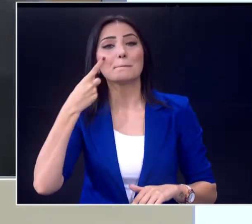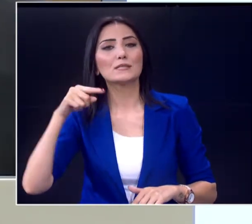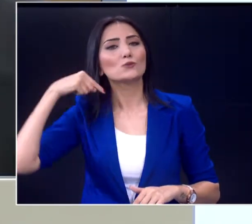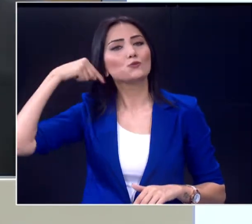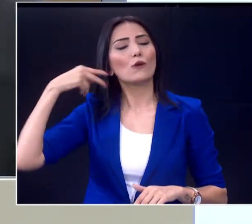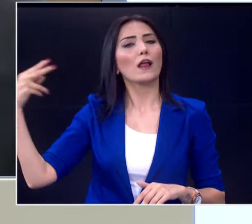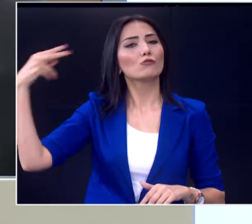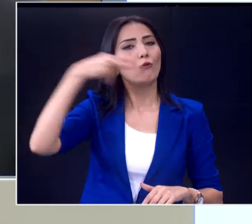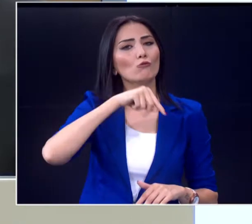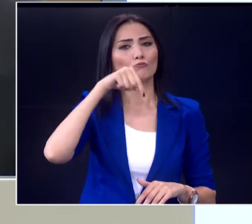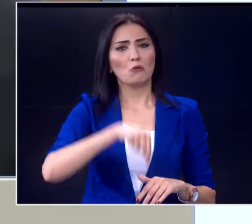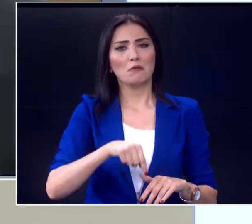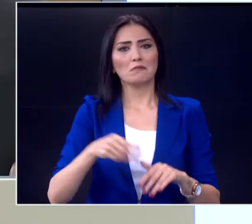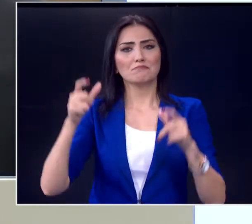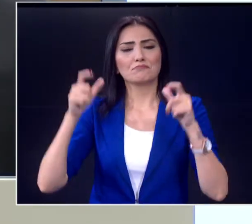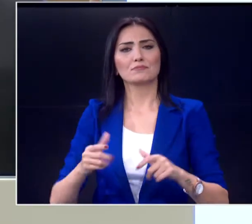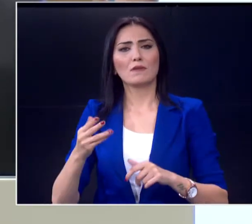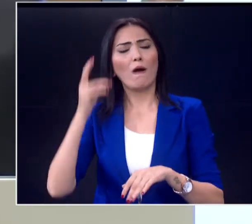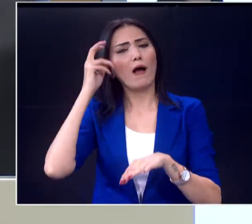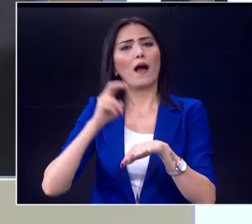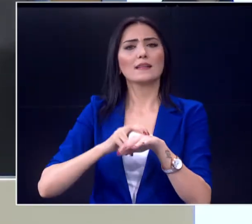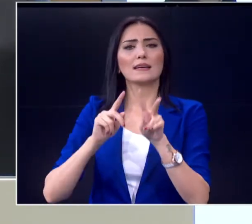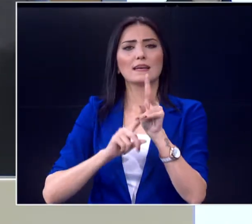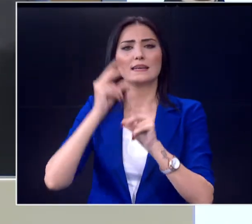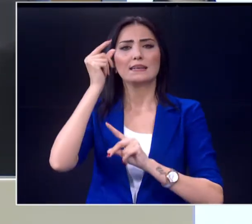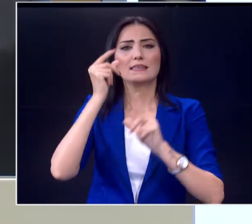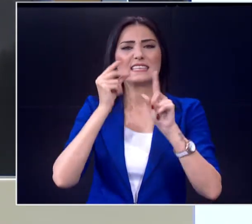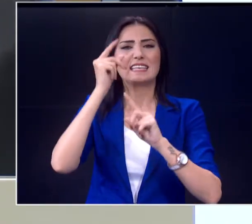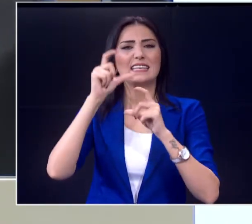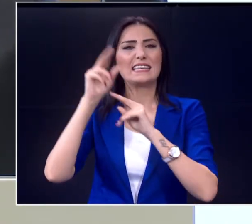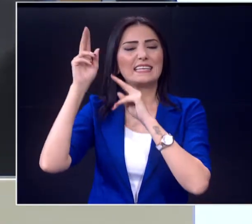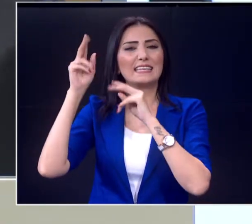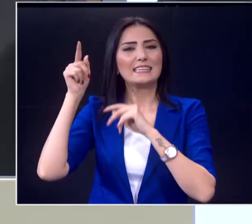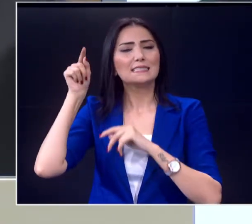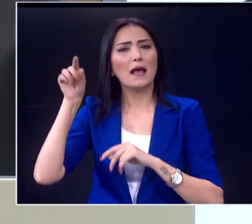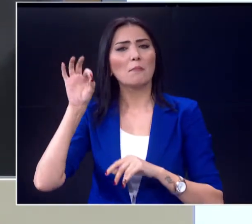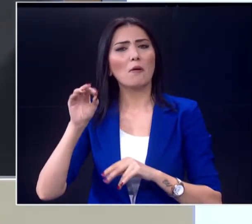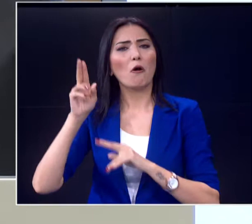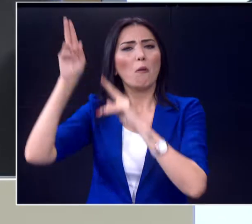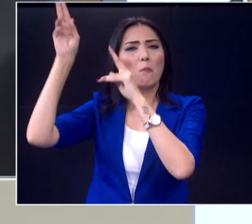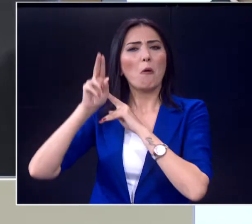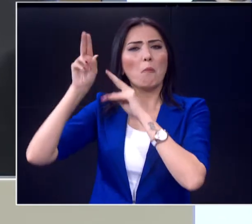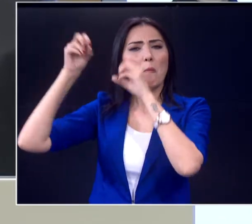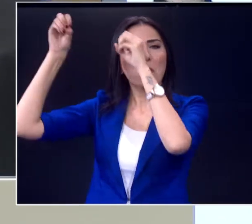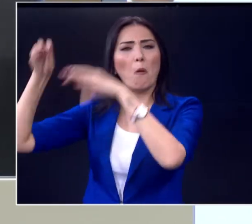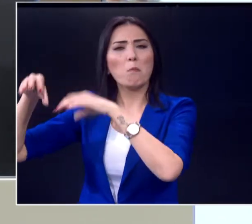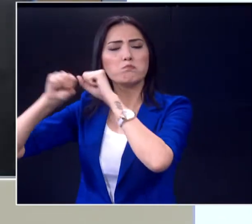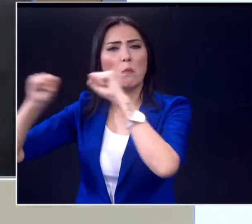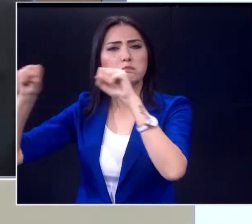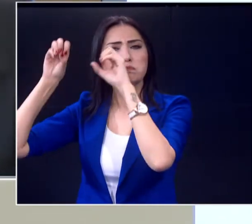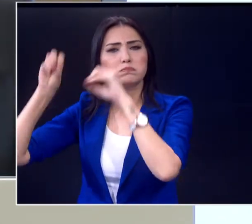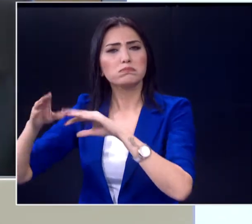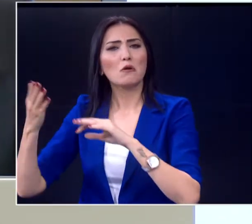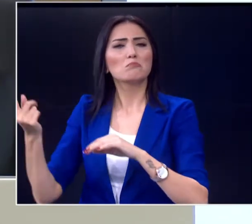döndü, buralara yerleşti. Hatırlayın, kilise her gün işte roket düşüyor. Efendim